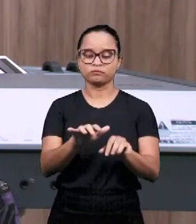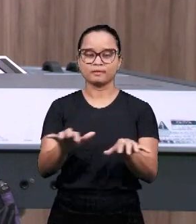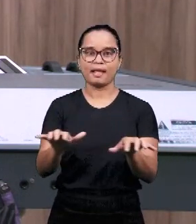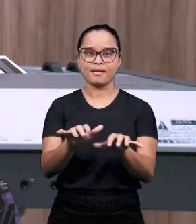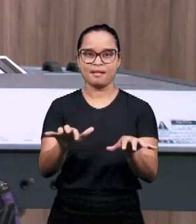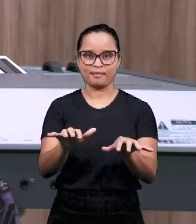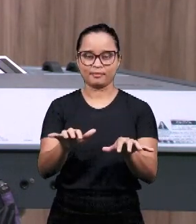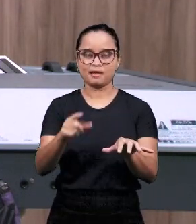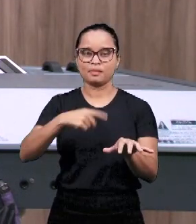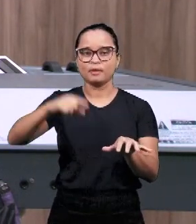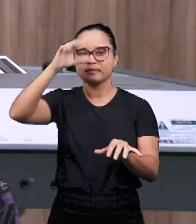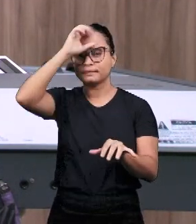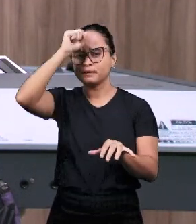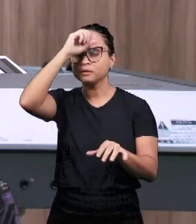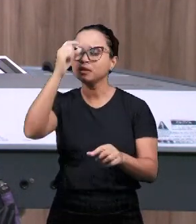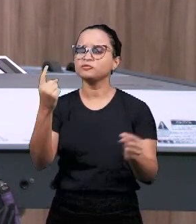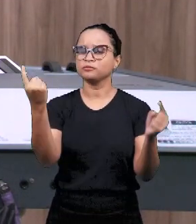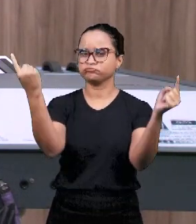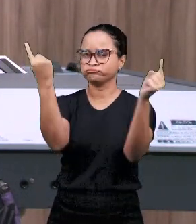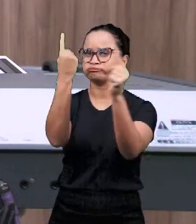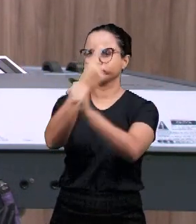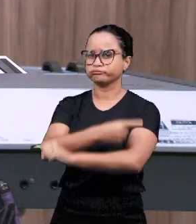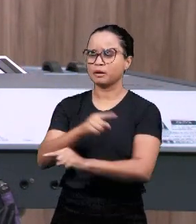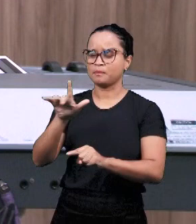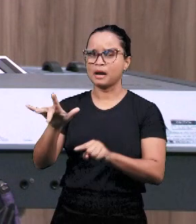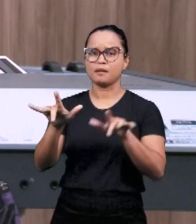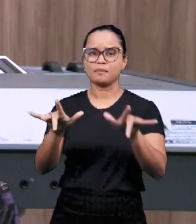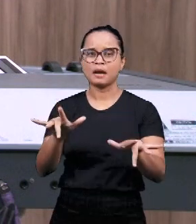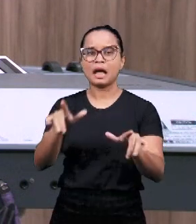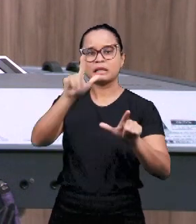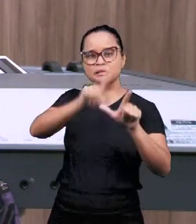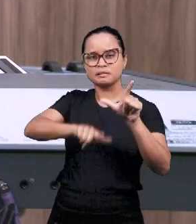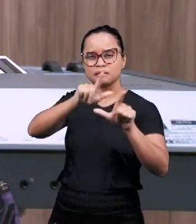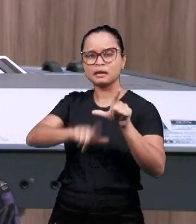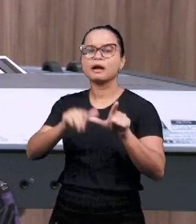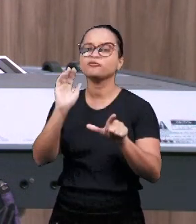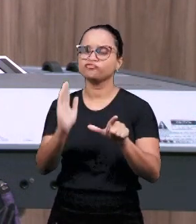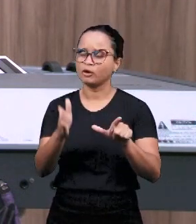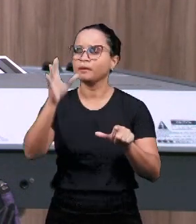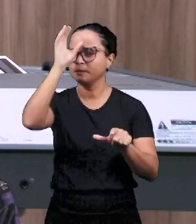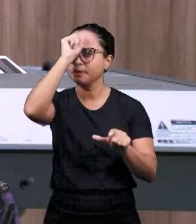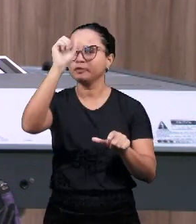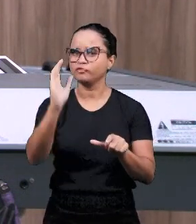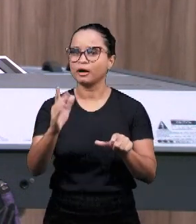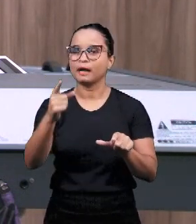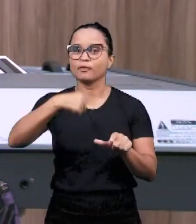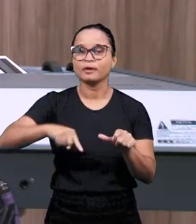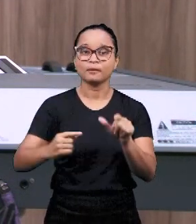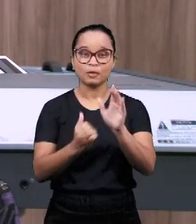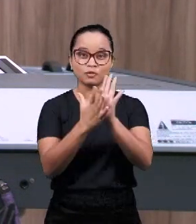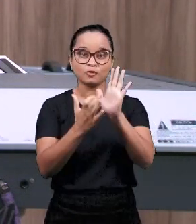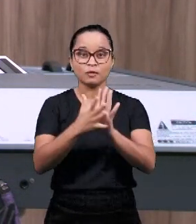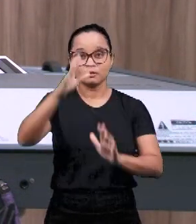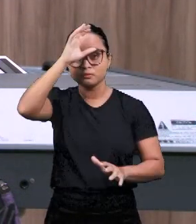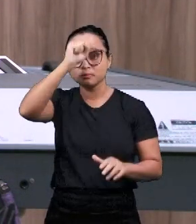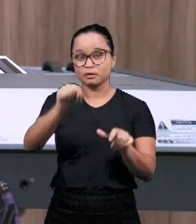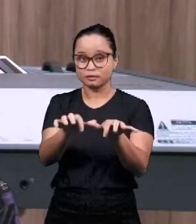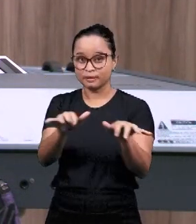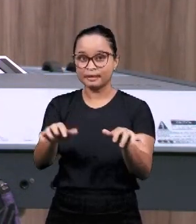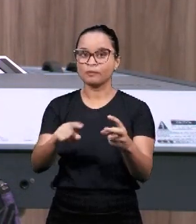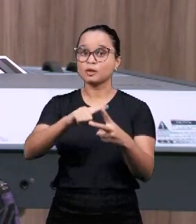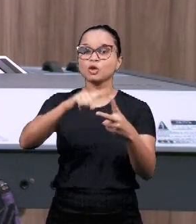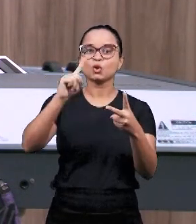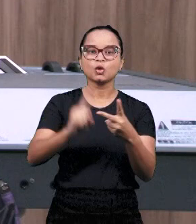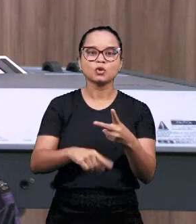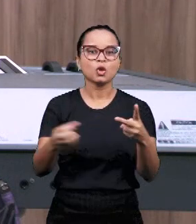avons déjà appris sur une version d'accords, les chiffres, et pour jouer cette louange, nous avons besoin d'apprendre